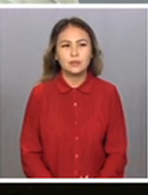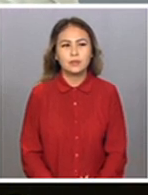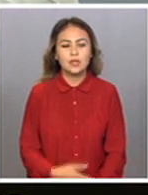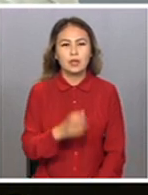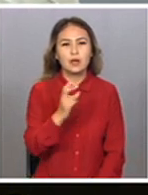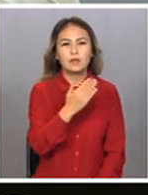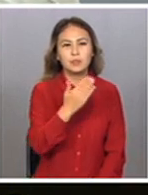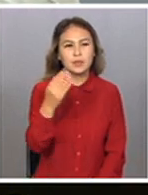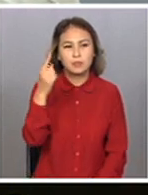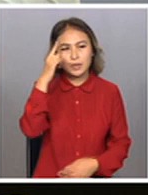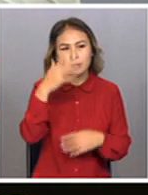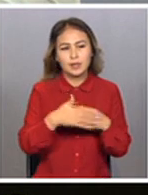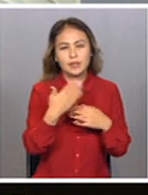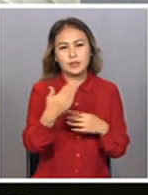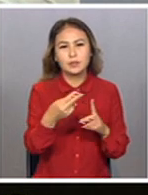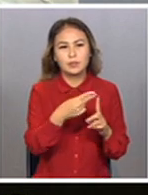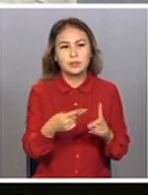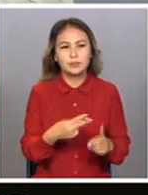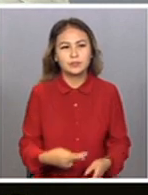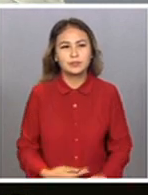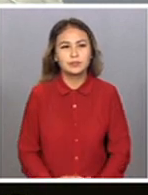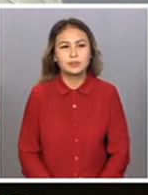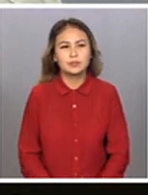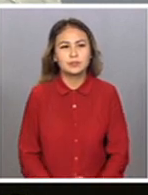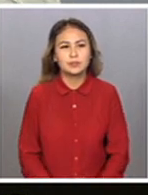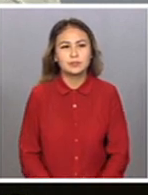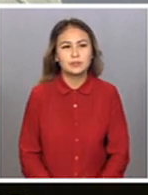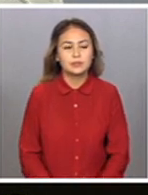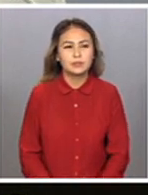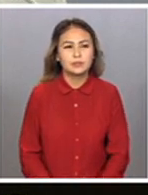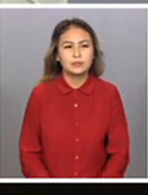Как вы понимаете эти выражения?